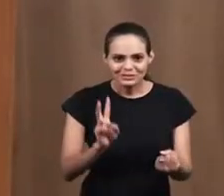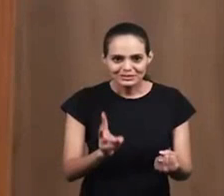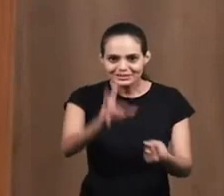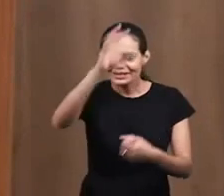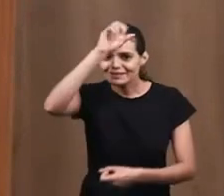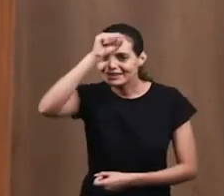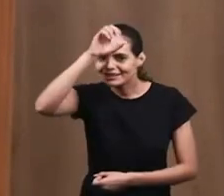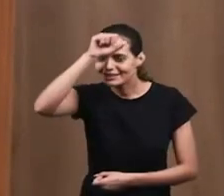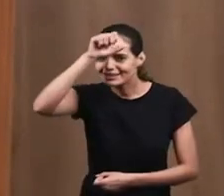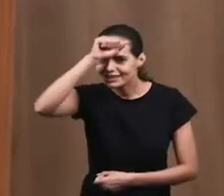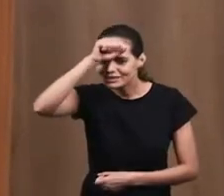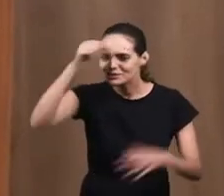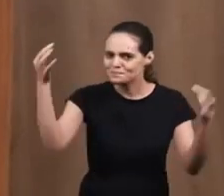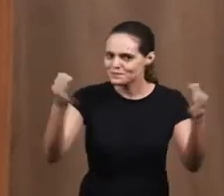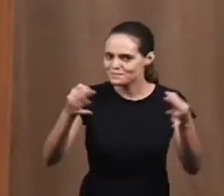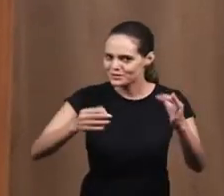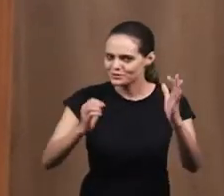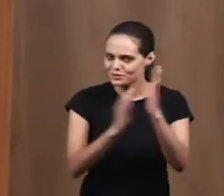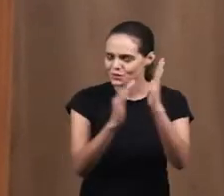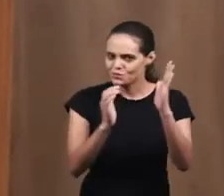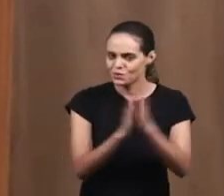einsandten, wie sie auf ihren